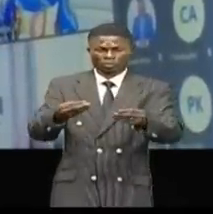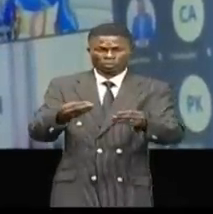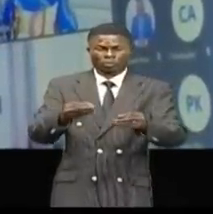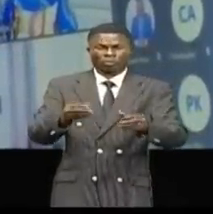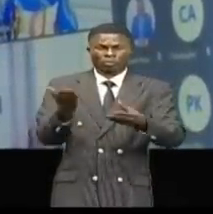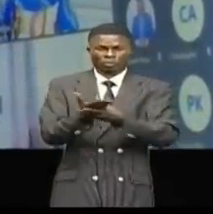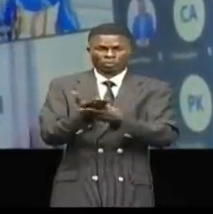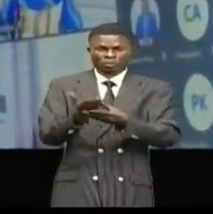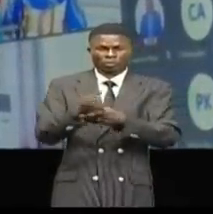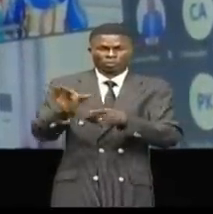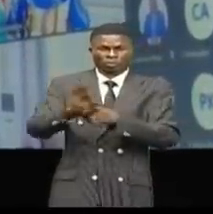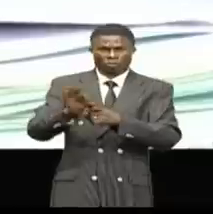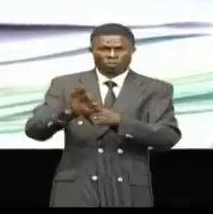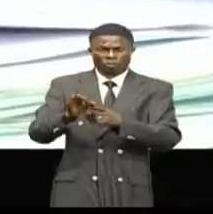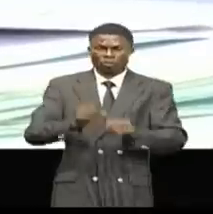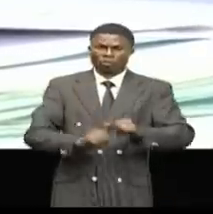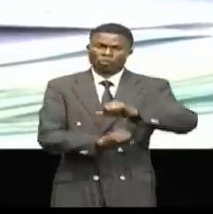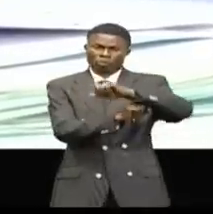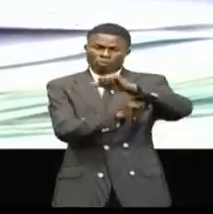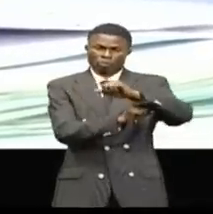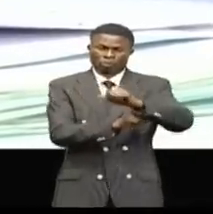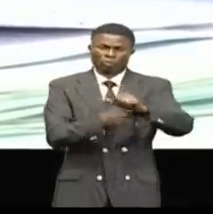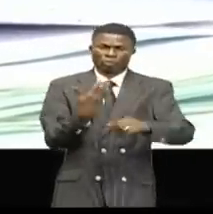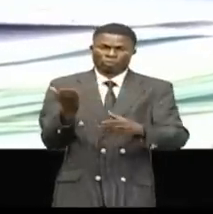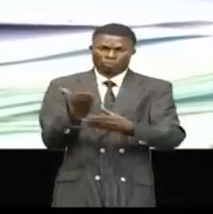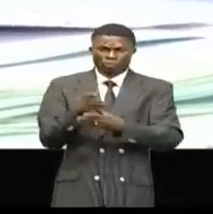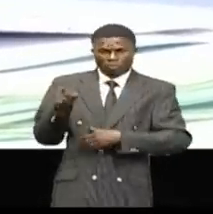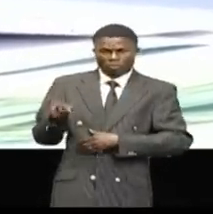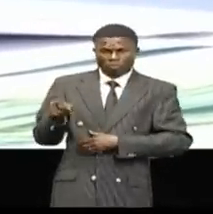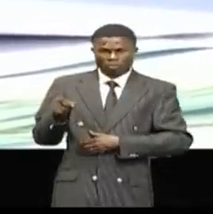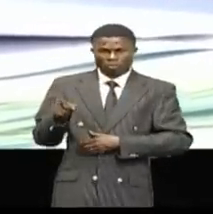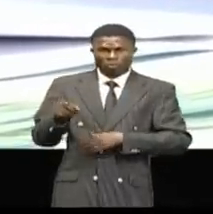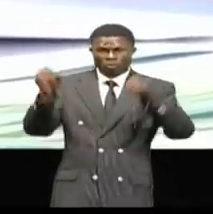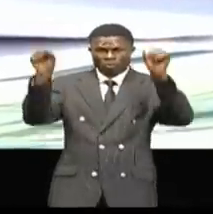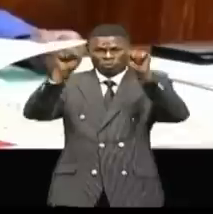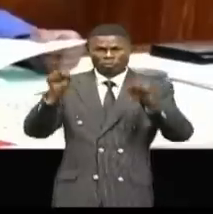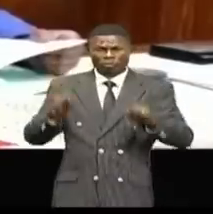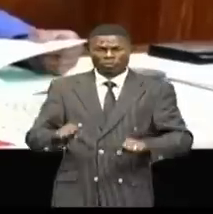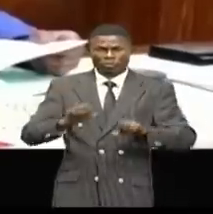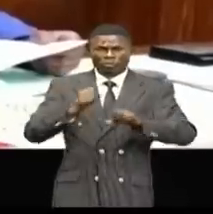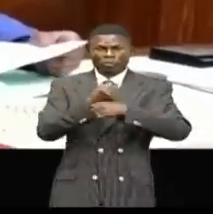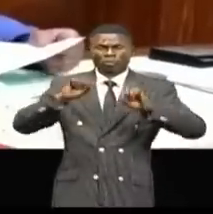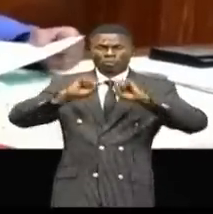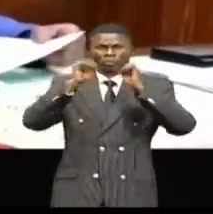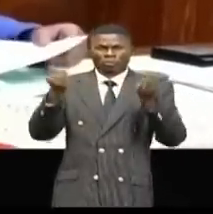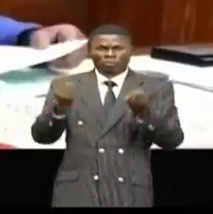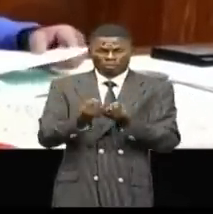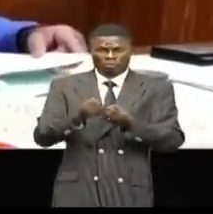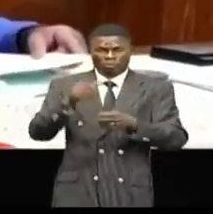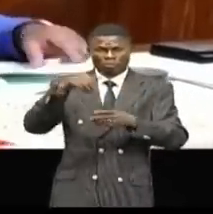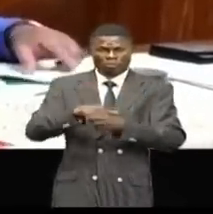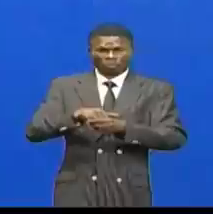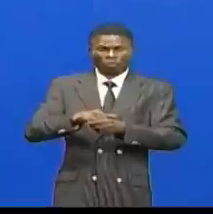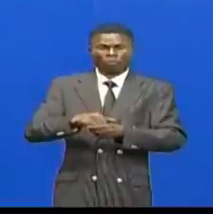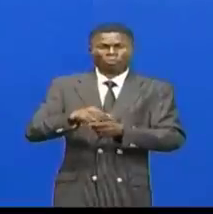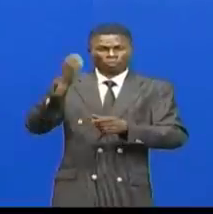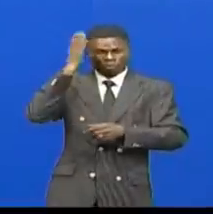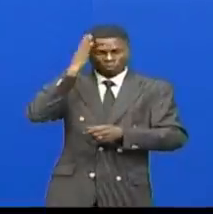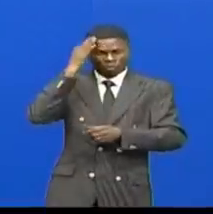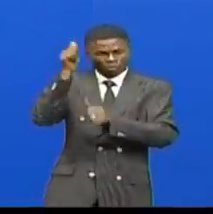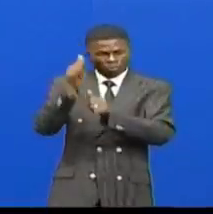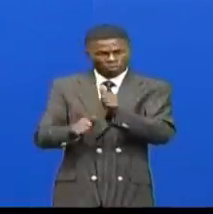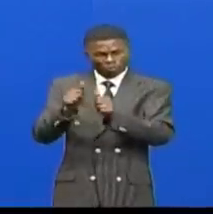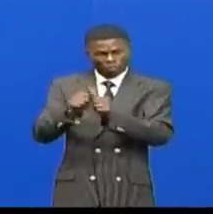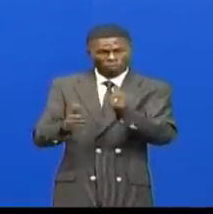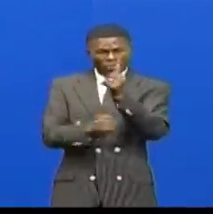de formation pour accompagner cette appropriation de l'écosystème entrepreneurial dans les chefs de nos administrations publiques et